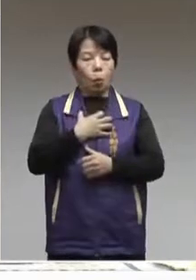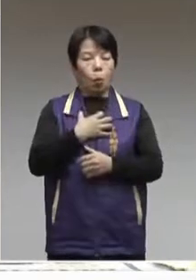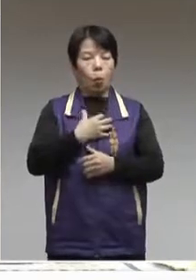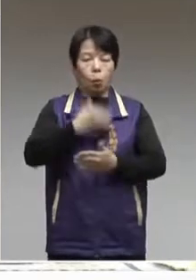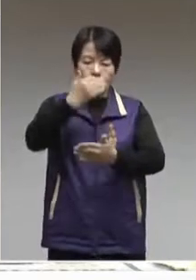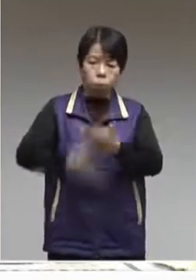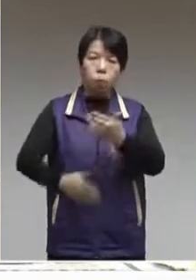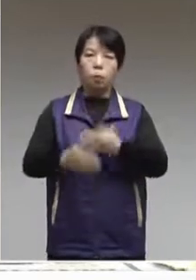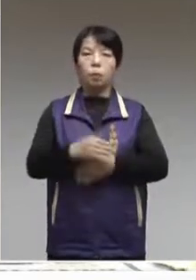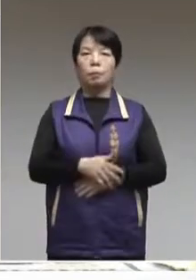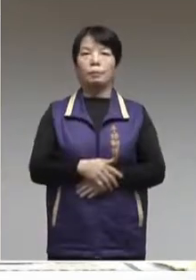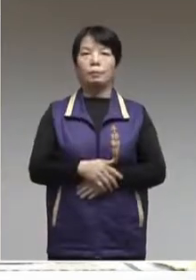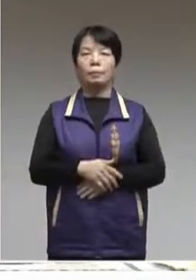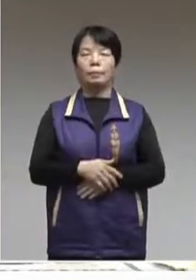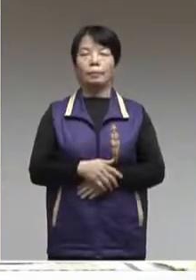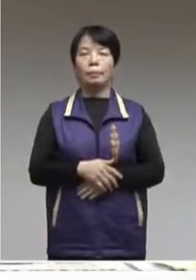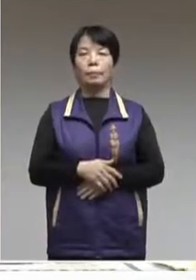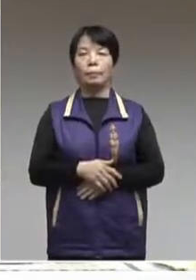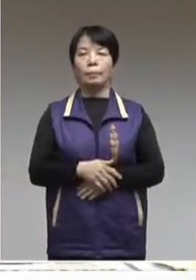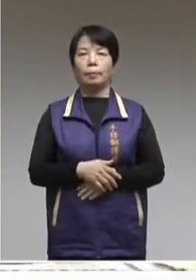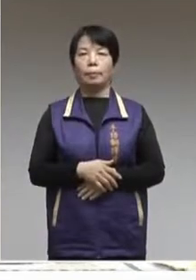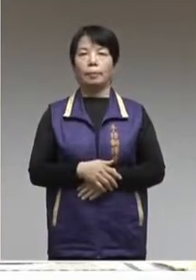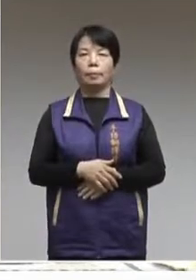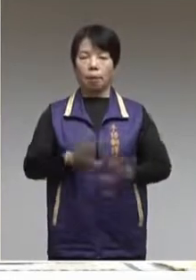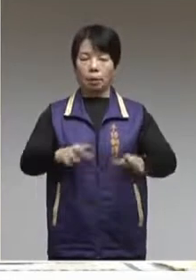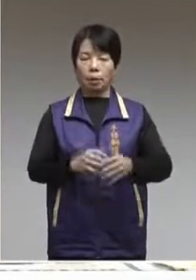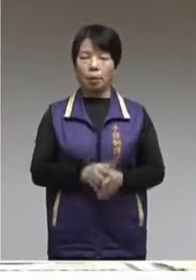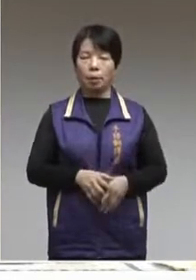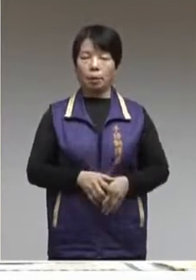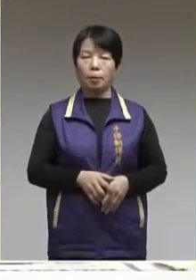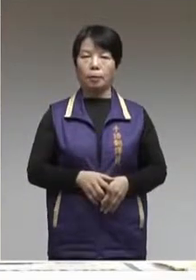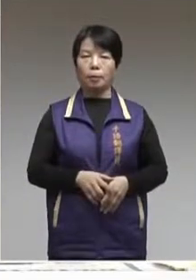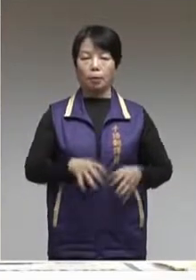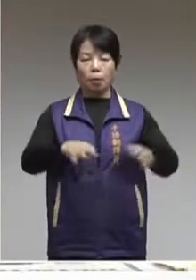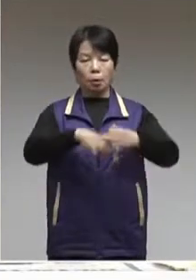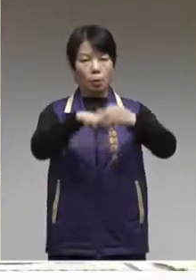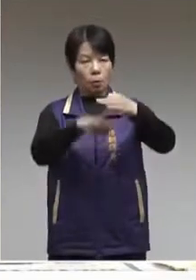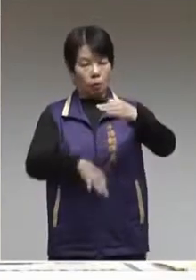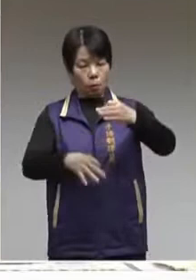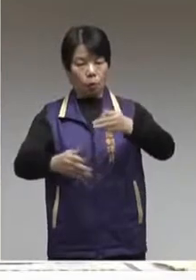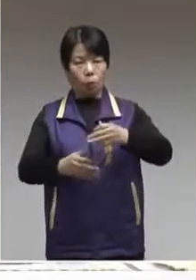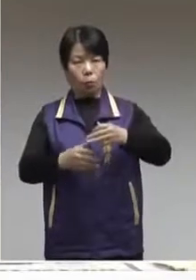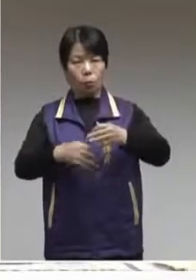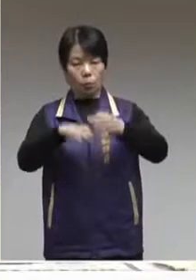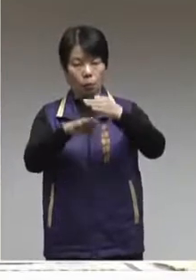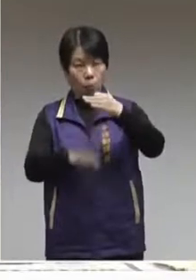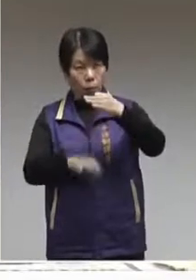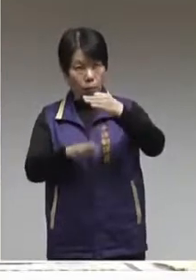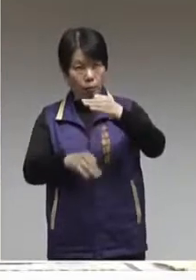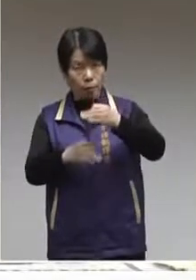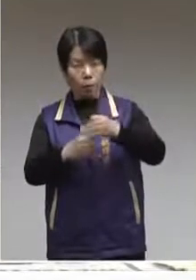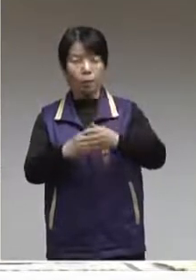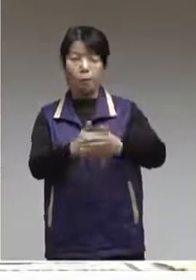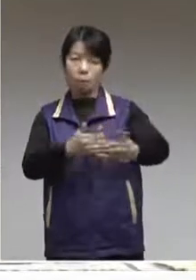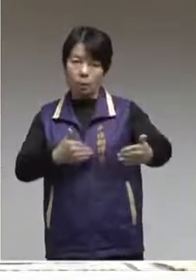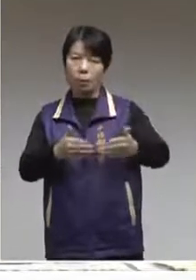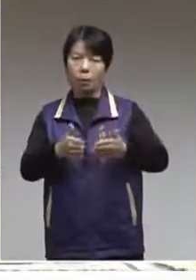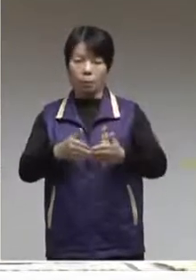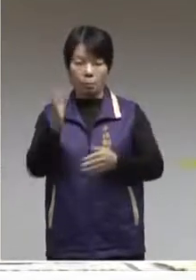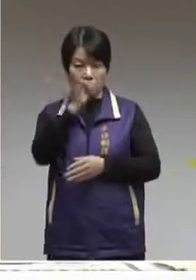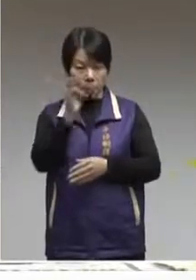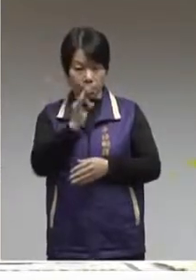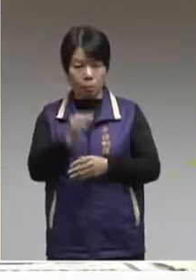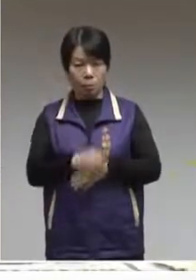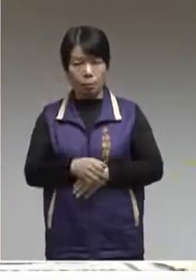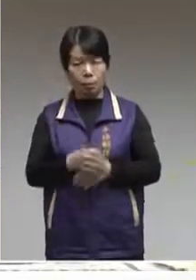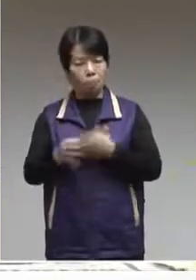低，简单讲是这样。好，所以以框列隔离抓抓看看能不能找到，那第二个就是